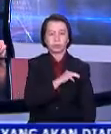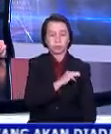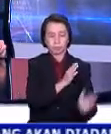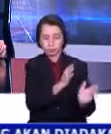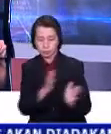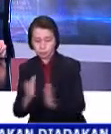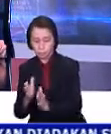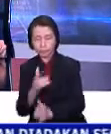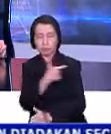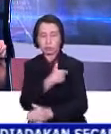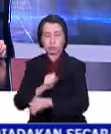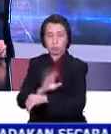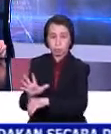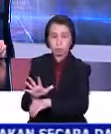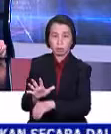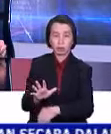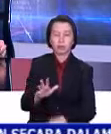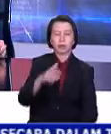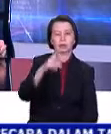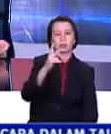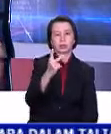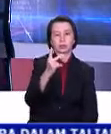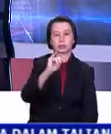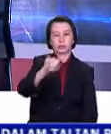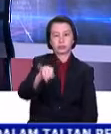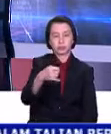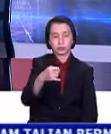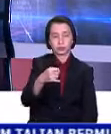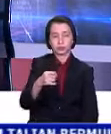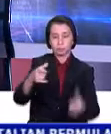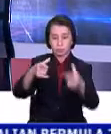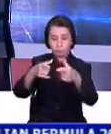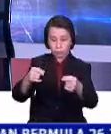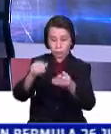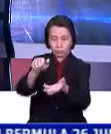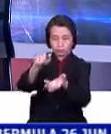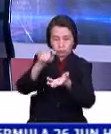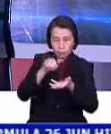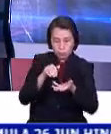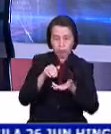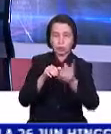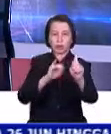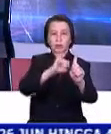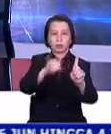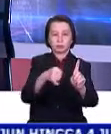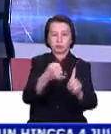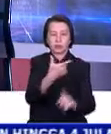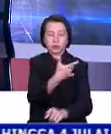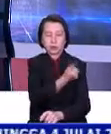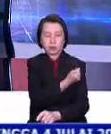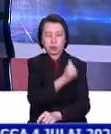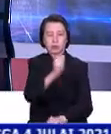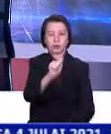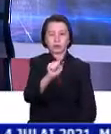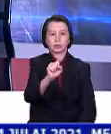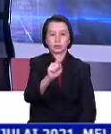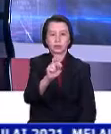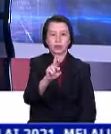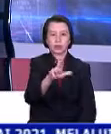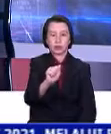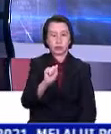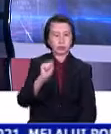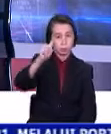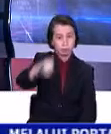Program Imunisasi COVID-19 Kebangsaan, Khairi Jamaluddin, Jepun menyumbang 1 juta dos vaksin AstraZeneca